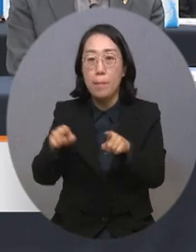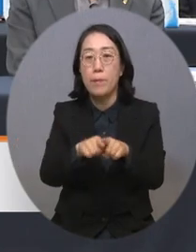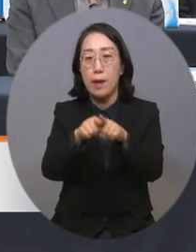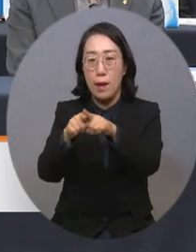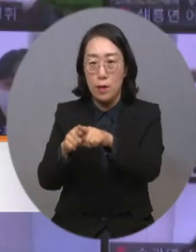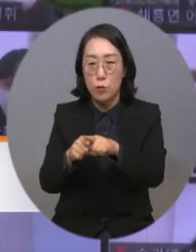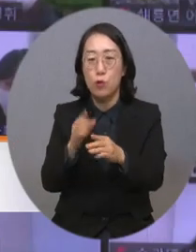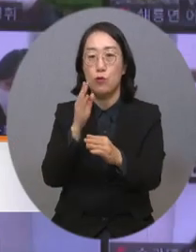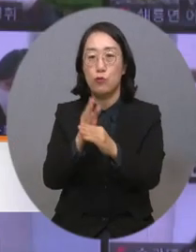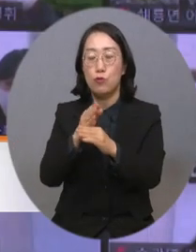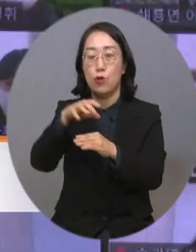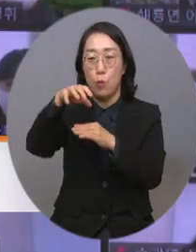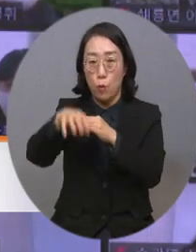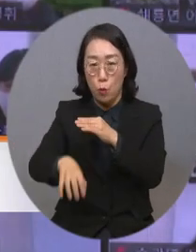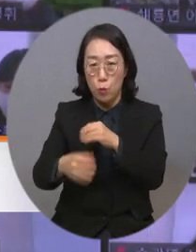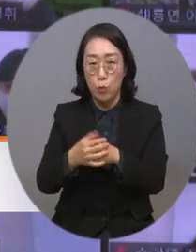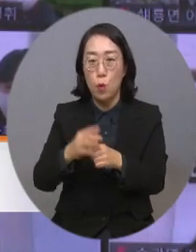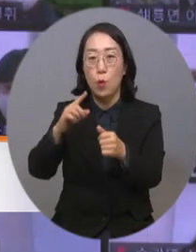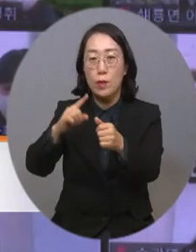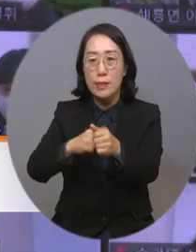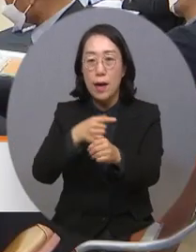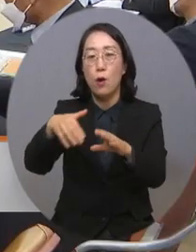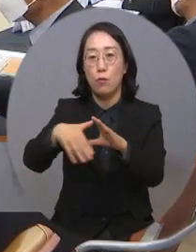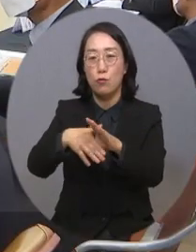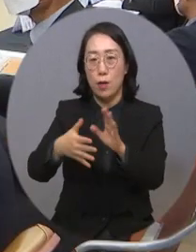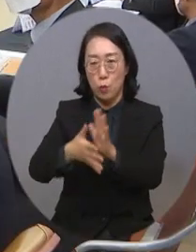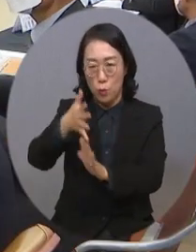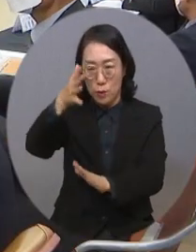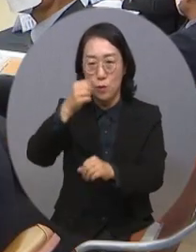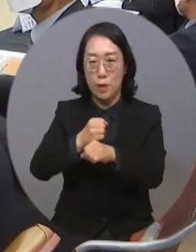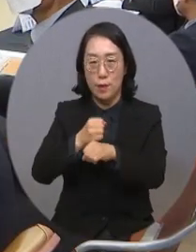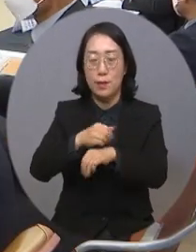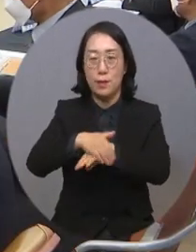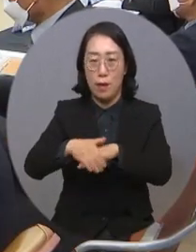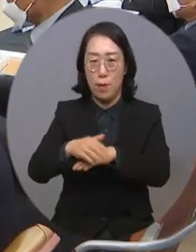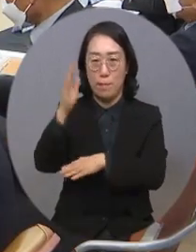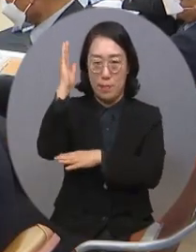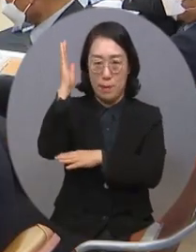동북권 거점도시이자 생태문화도시로 완성하겠다고 밝혔습니다.